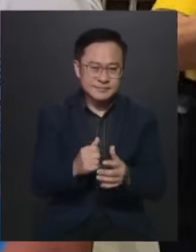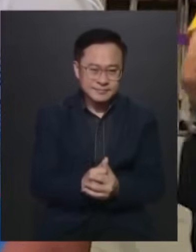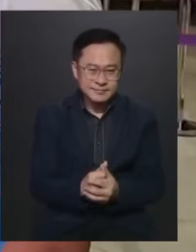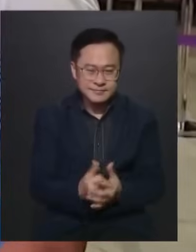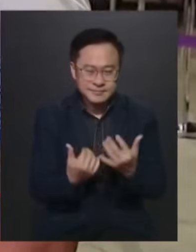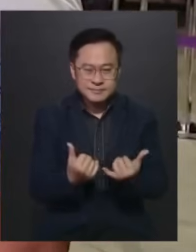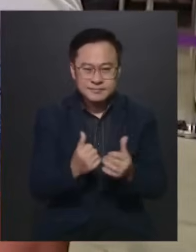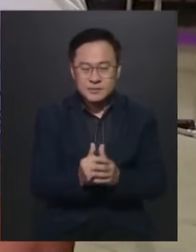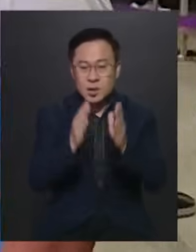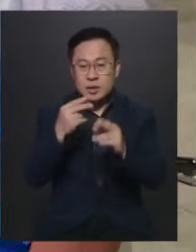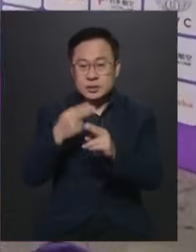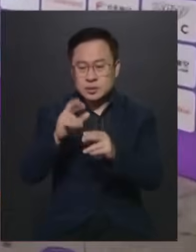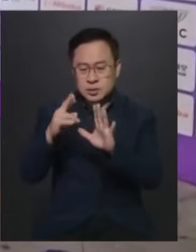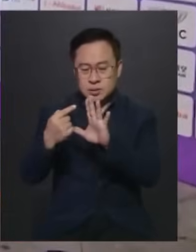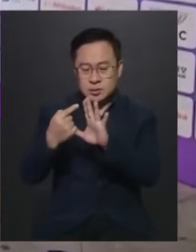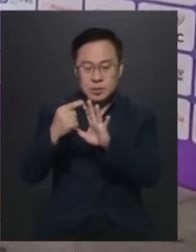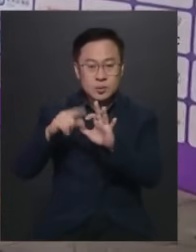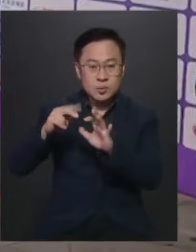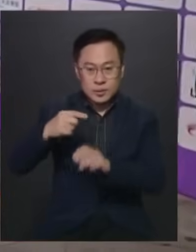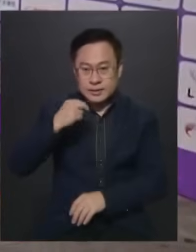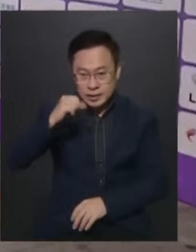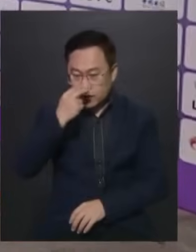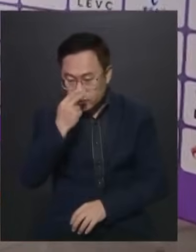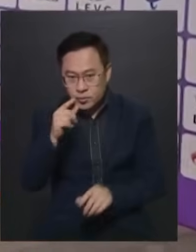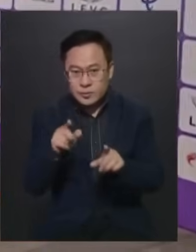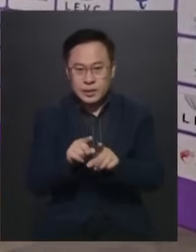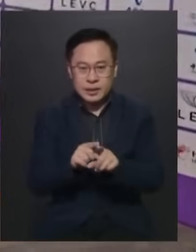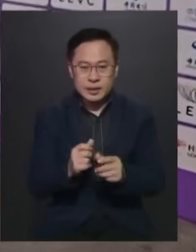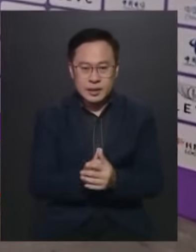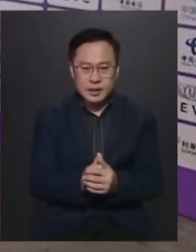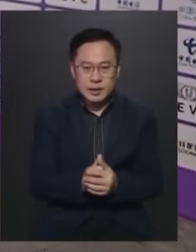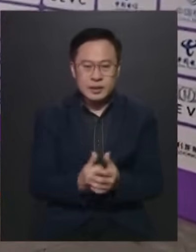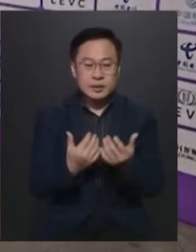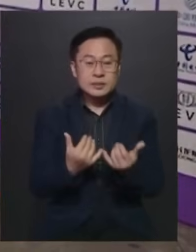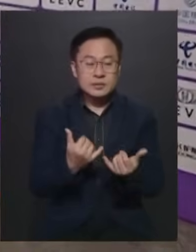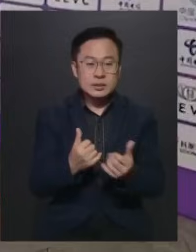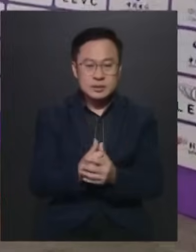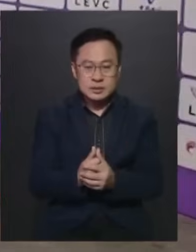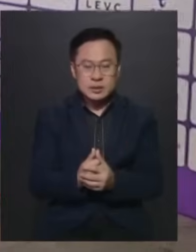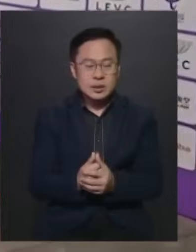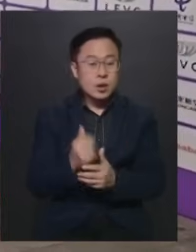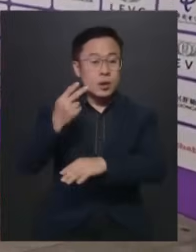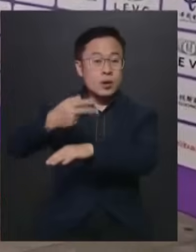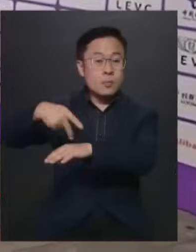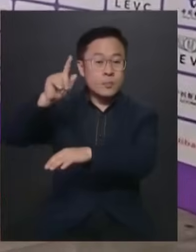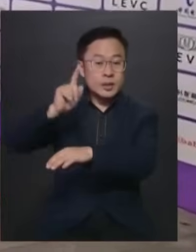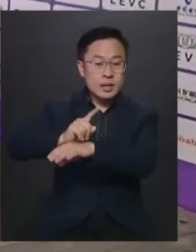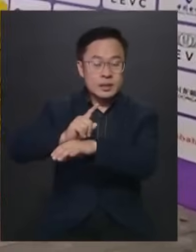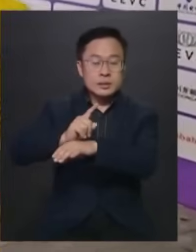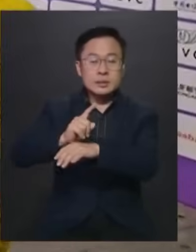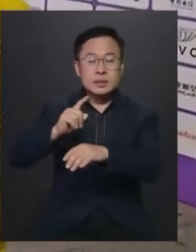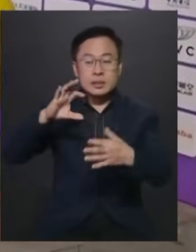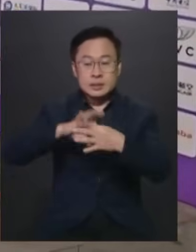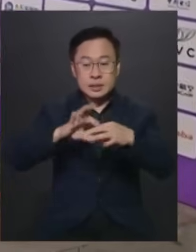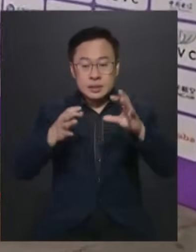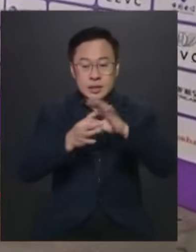รุ่งโรจนเนี่ยเอาชนะไปขาดลอย 3เกมรวดนะครับโดยหลังจบเกมร้อยโทนยนพพิรมภักดีประธานคณะกรรมการพาราลิมปิกแห่ง